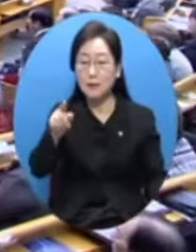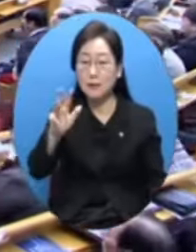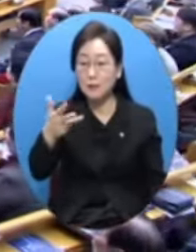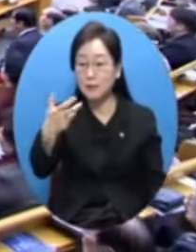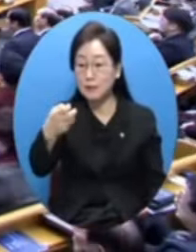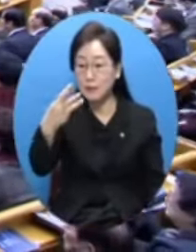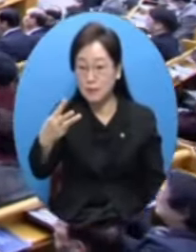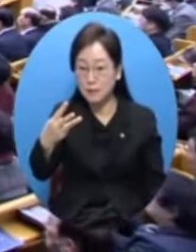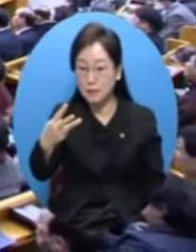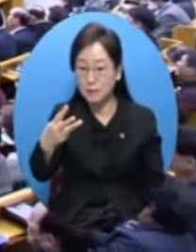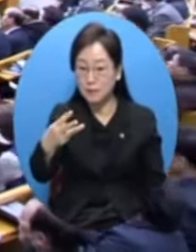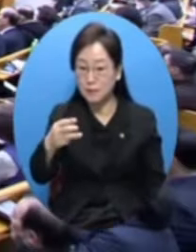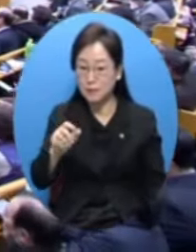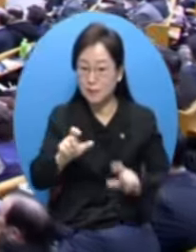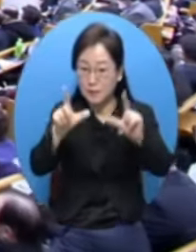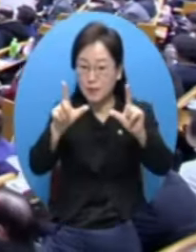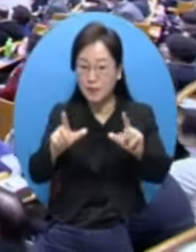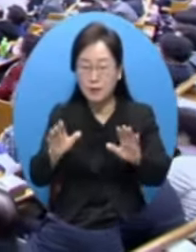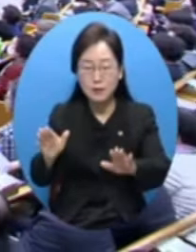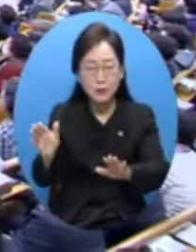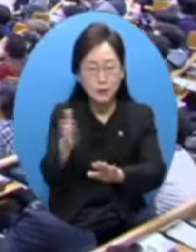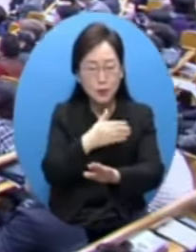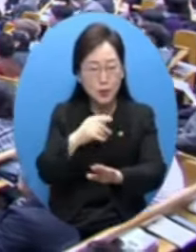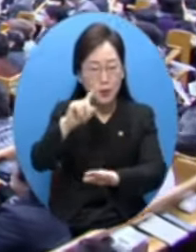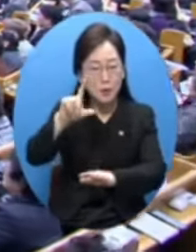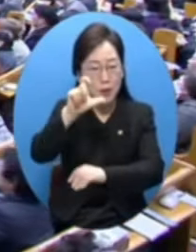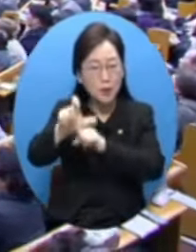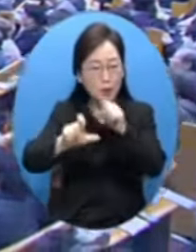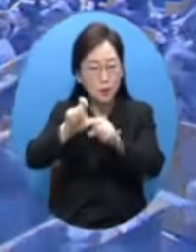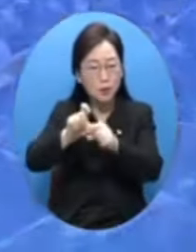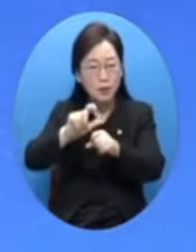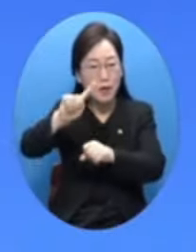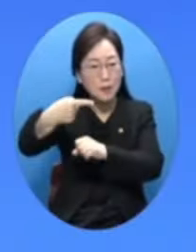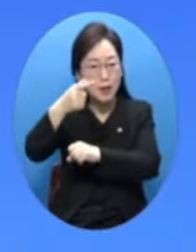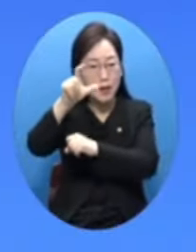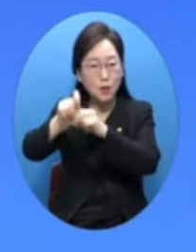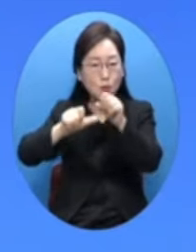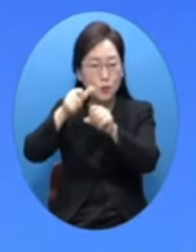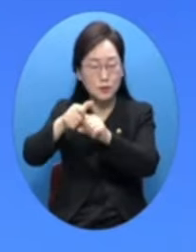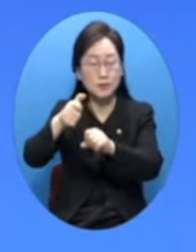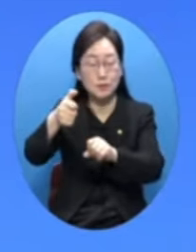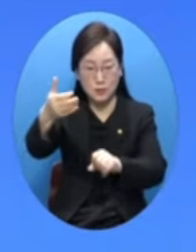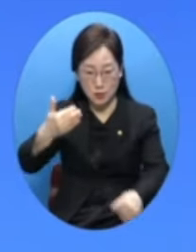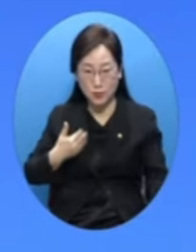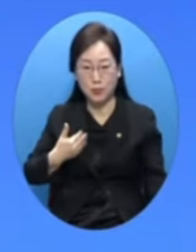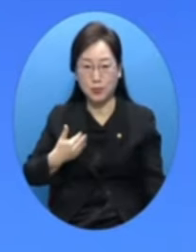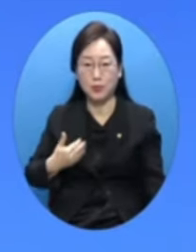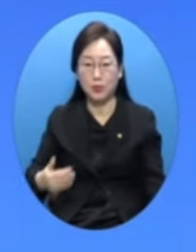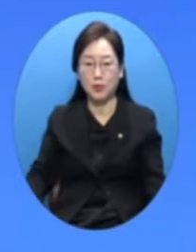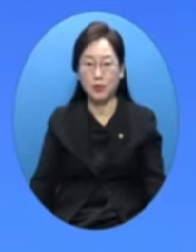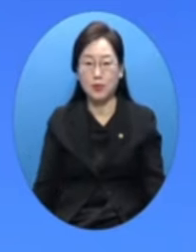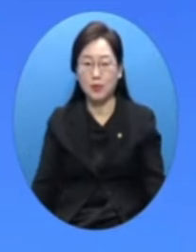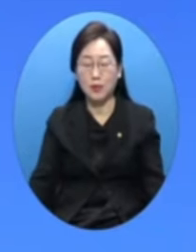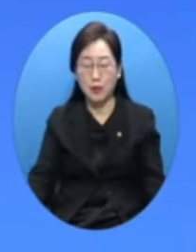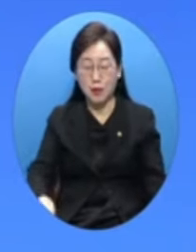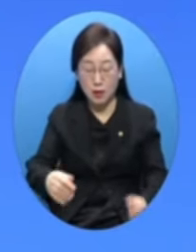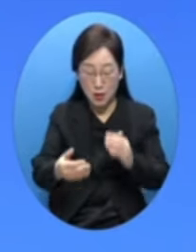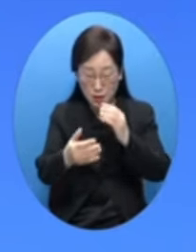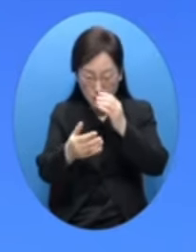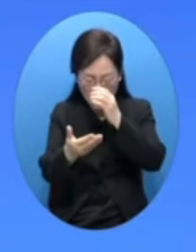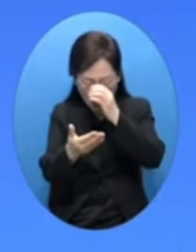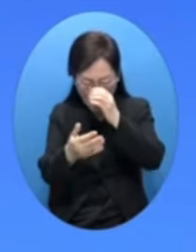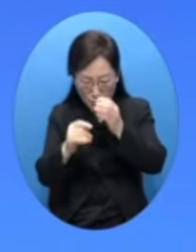1873년 지금부터 한 150년 전에 겨우 균을 발견하고 이제 약을 개발해서